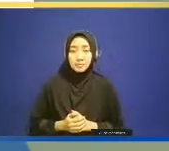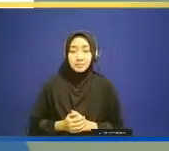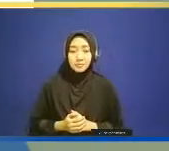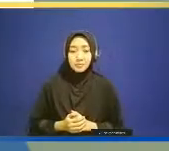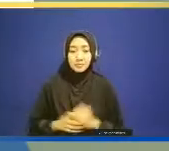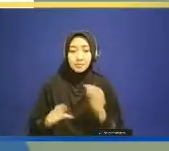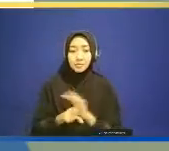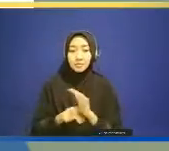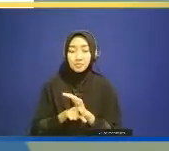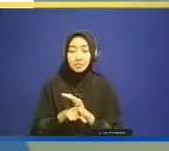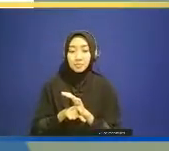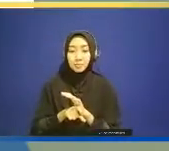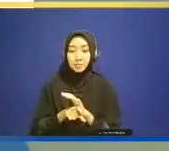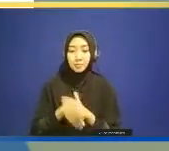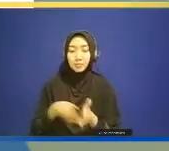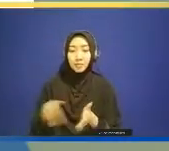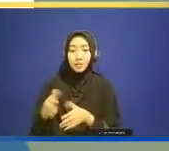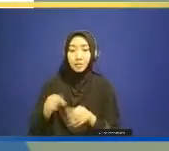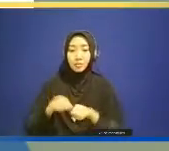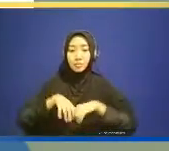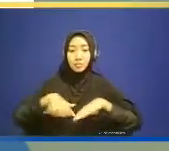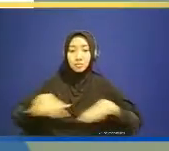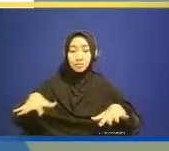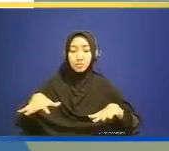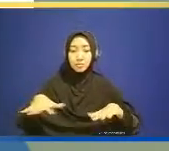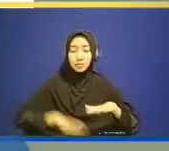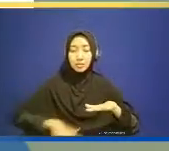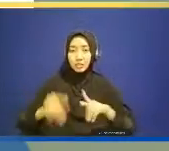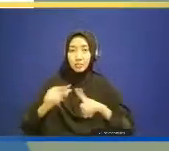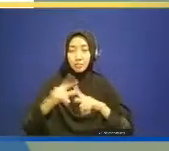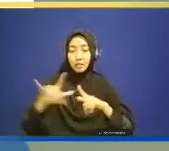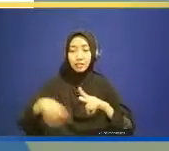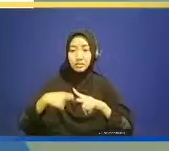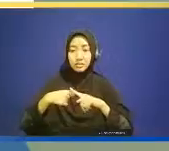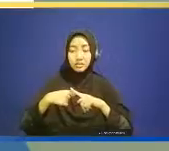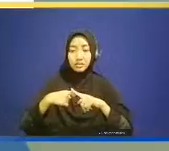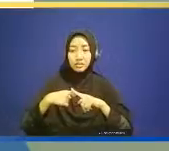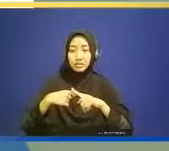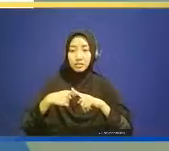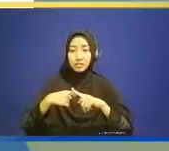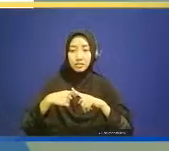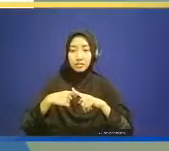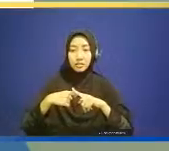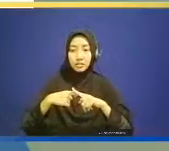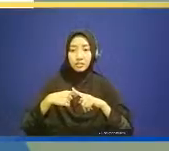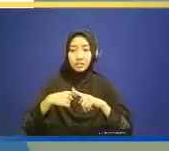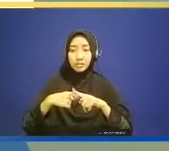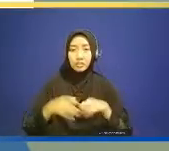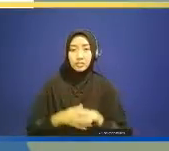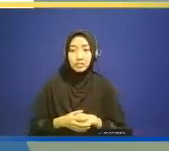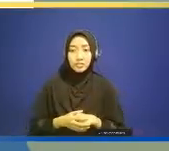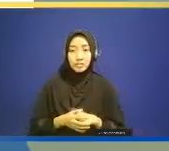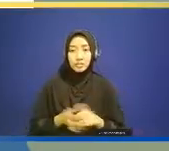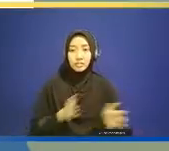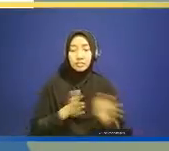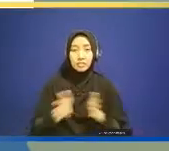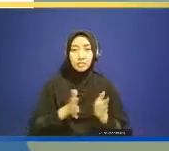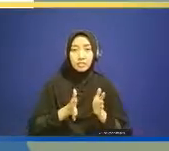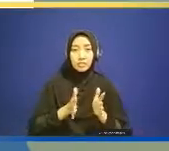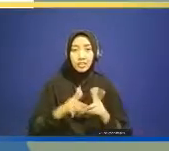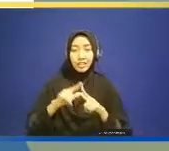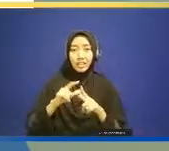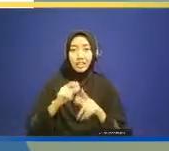antara lain dilakukan melalui perluasan basis pajak peningkatan kepatuhan perbaikan tata kelola dan